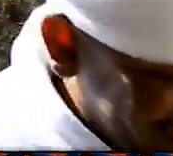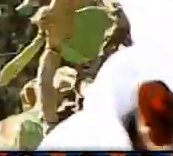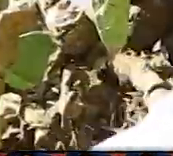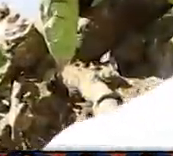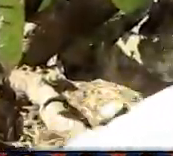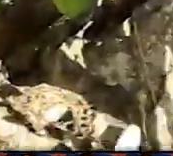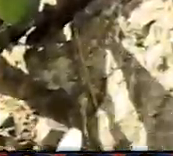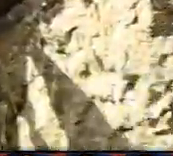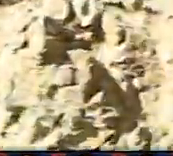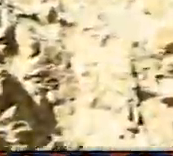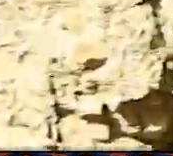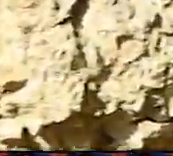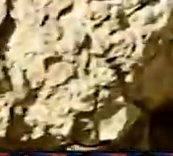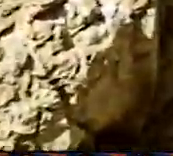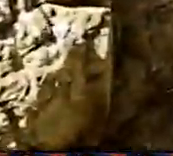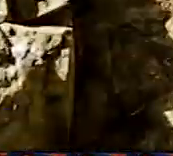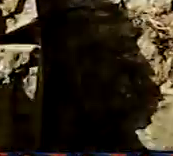እሺ።